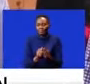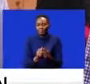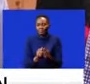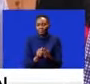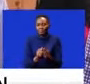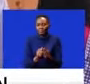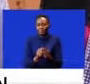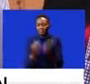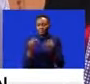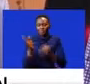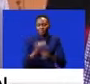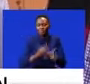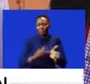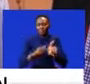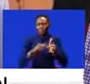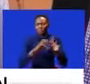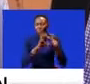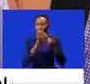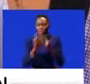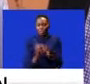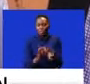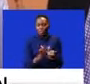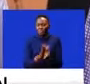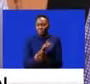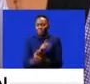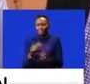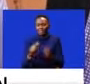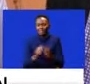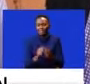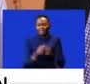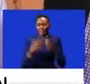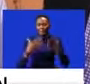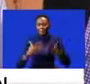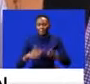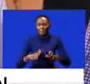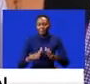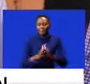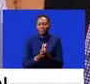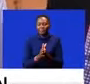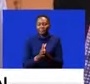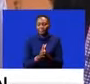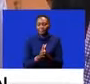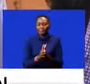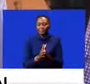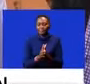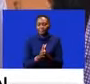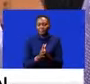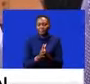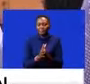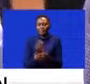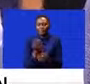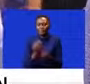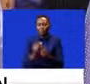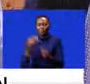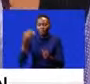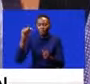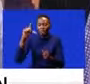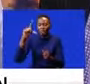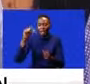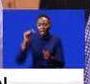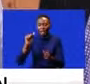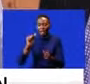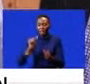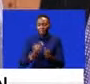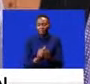ka to show solidarity gi jo drama festivals gi nyasi ma dikti kawuono mar gala full gala the